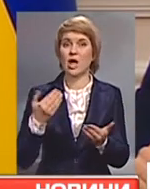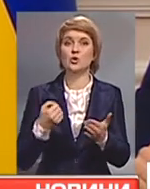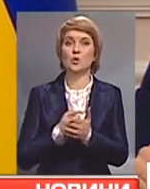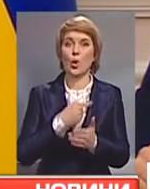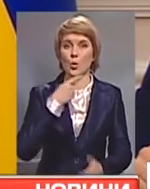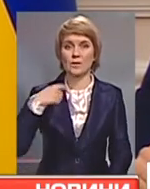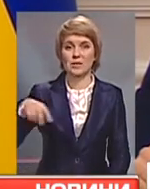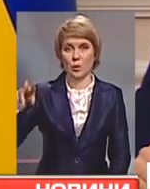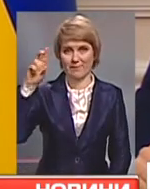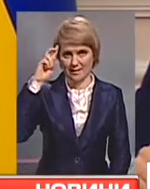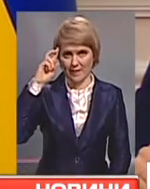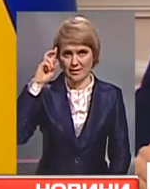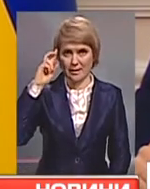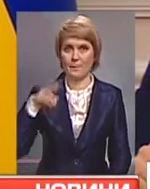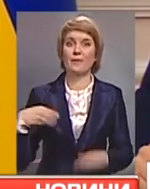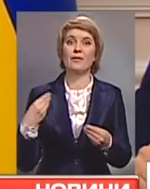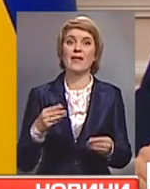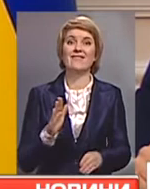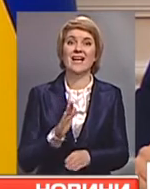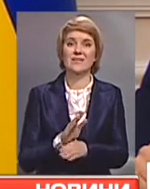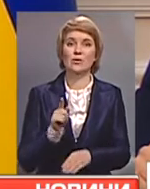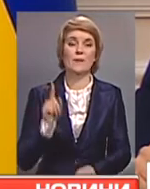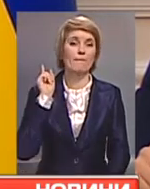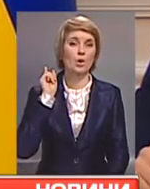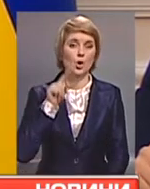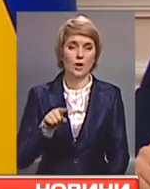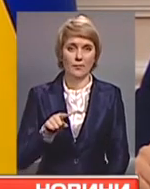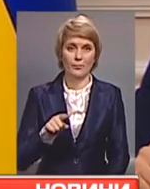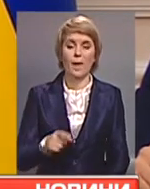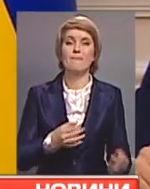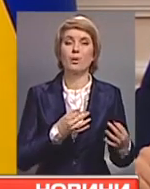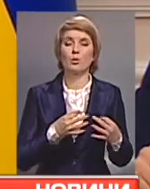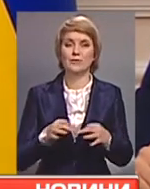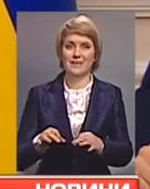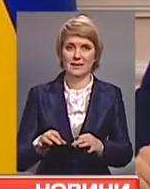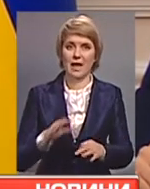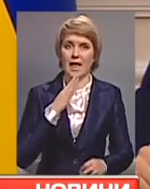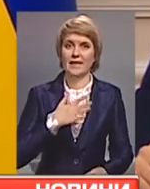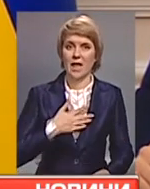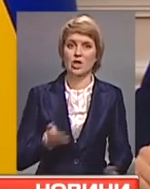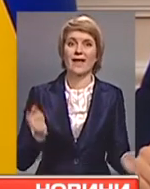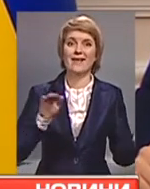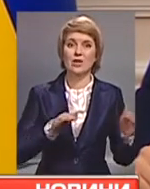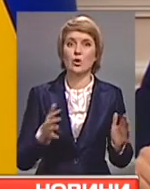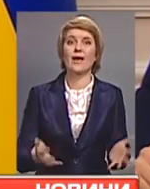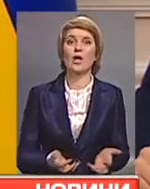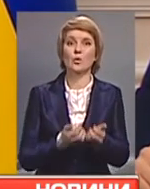Федерації. Дайте вказівку цим подонкам пропустити наші гірничо-рятувальні